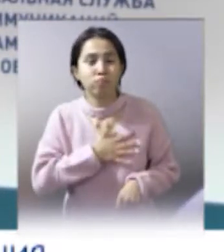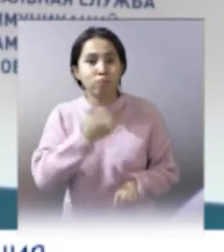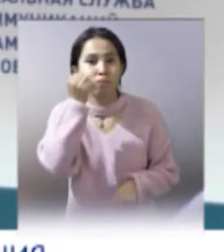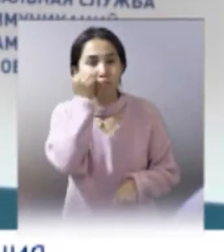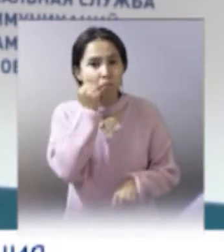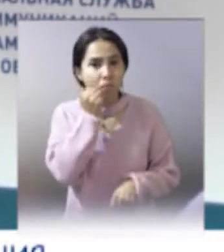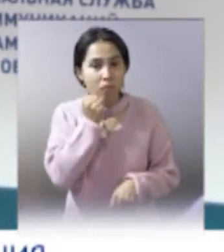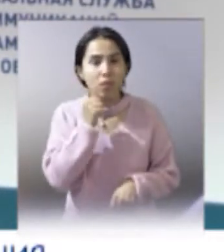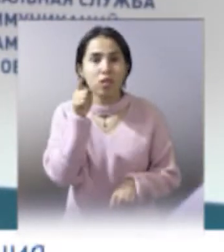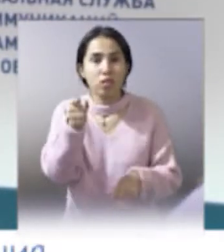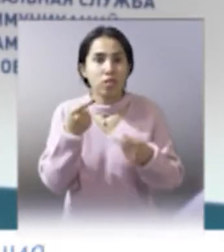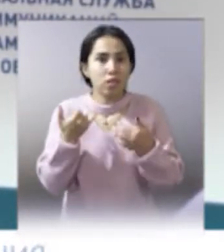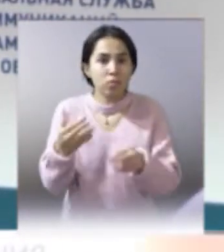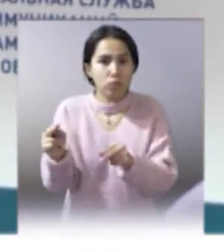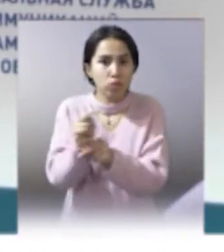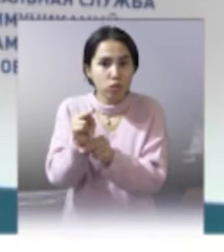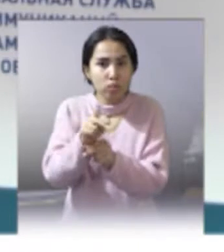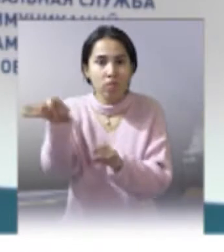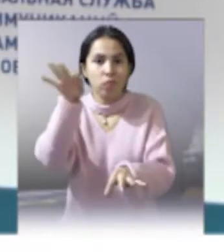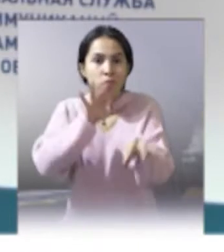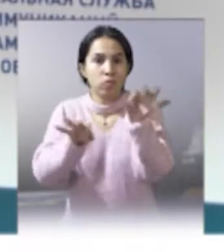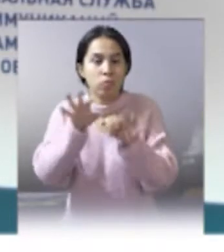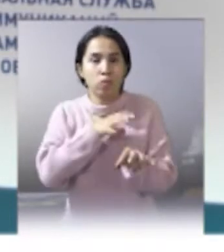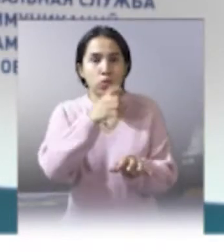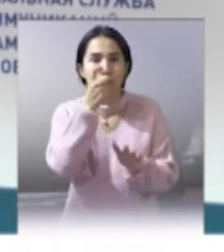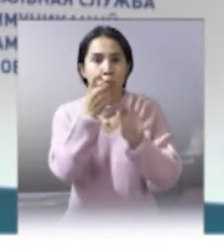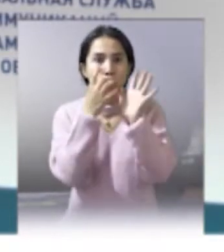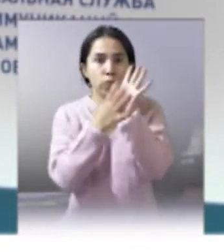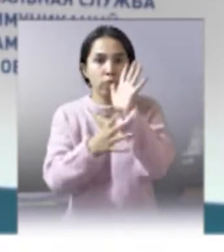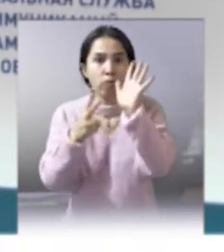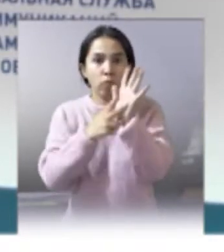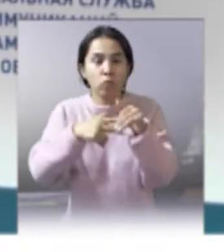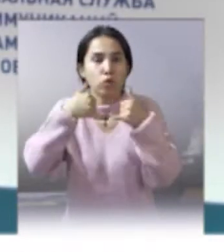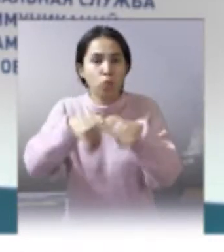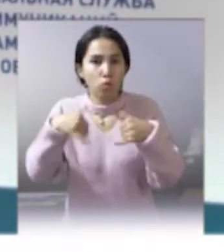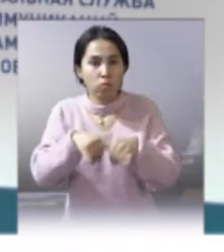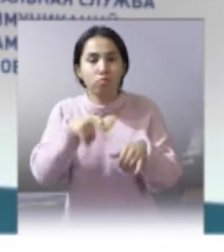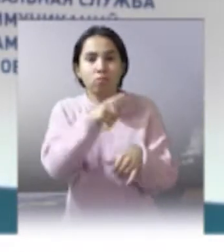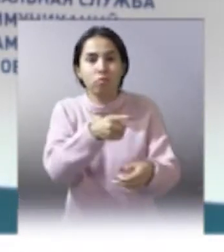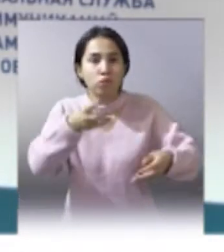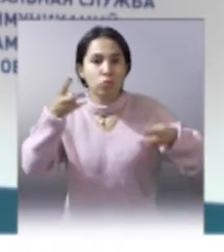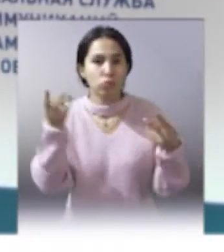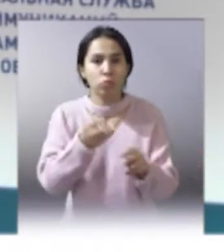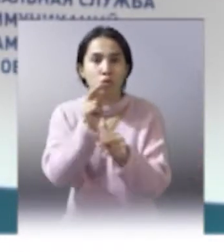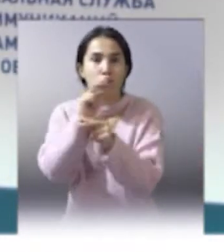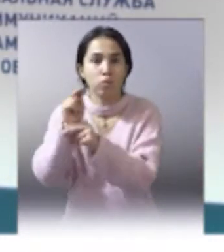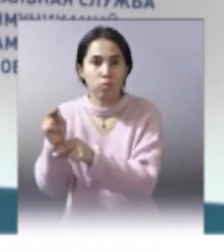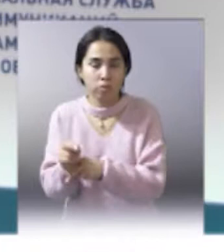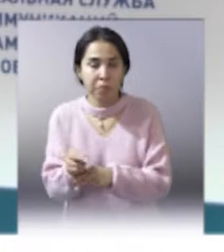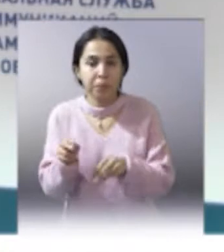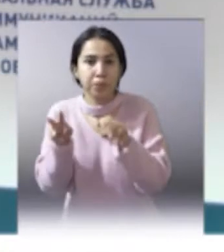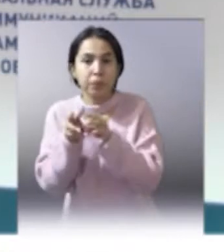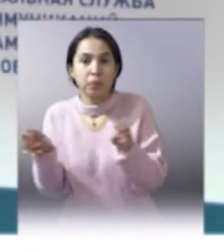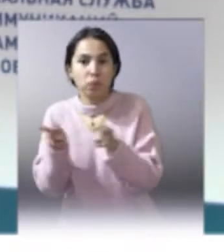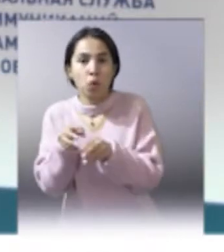на 7,3%. Многодетным и малообеспеченным семьям предоставлены 260 квартир. В регионе начало строительство 8